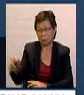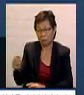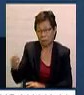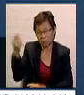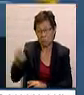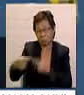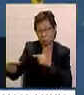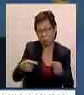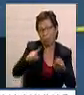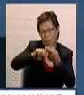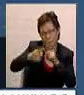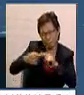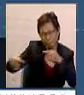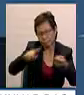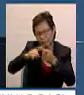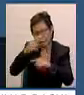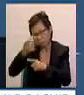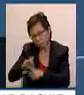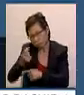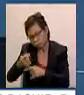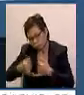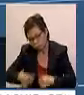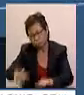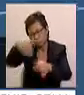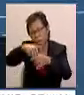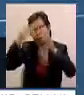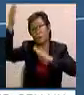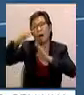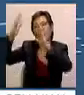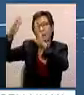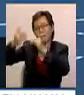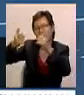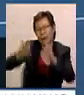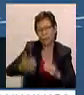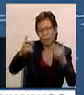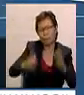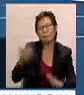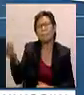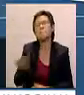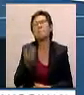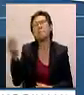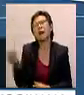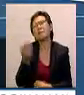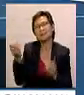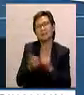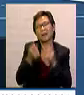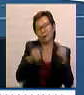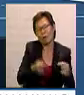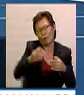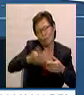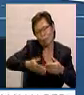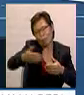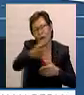mengadakan perlawanan persahabatan dan latihan berterusan dalam negara agar pemain dapat terus membiasakan diri dengan perlawanan